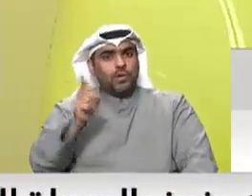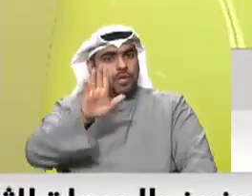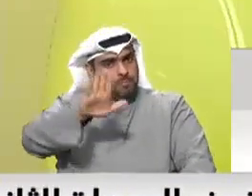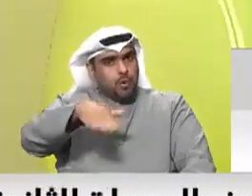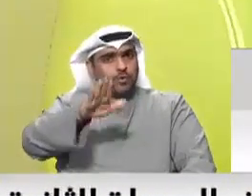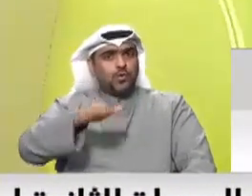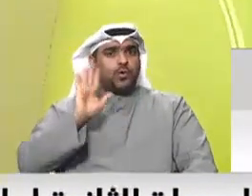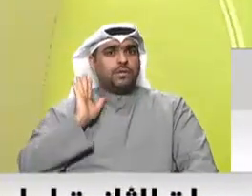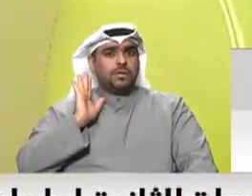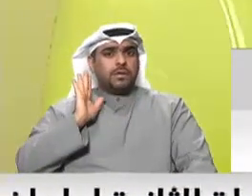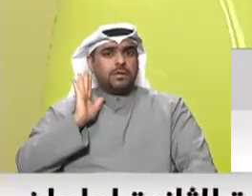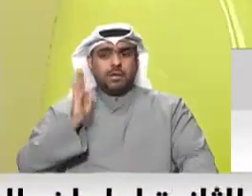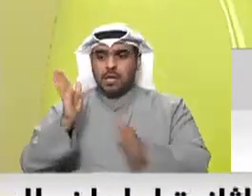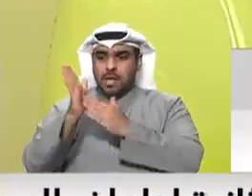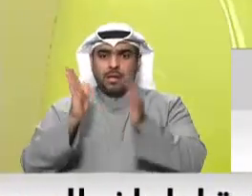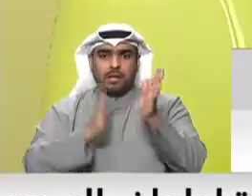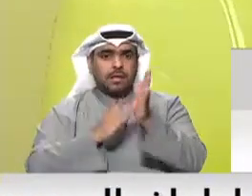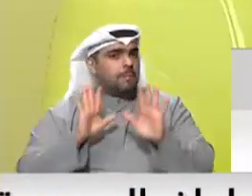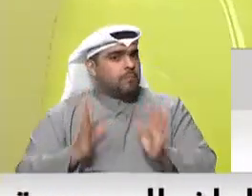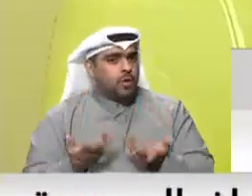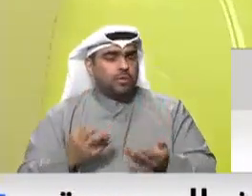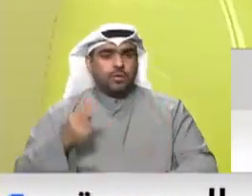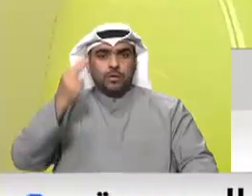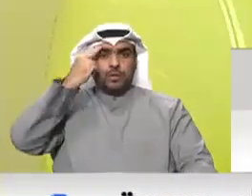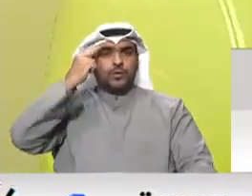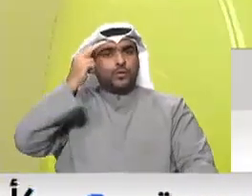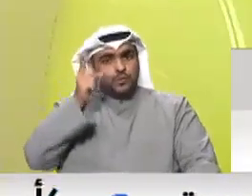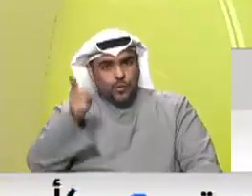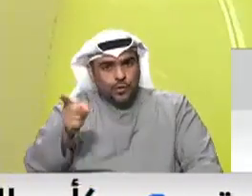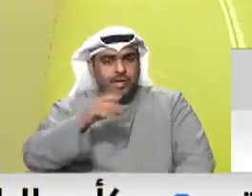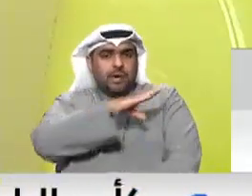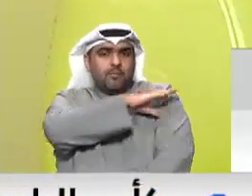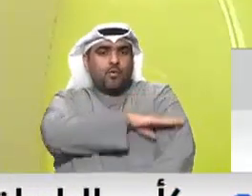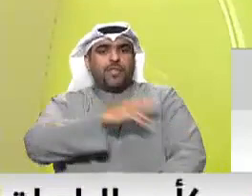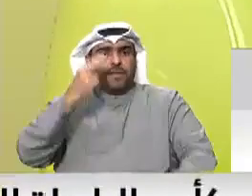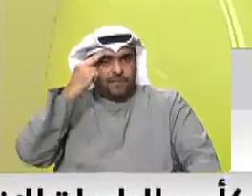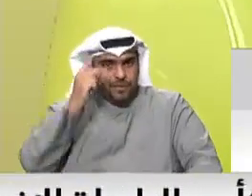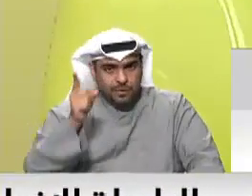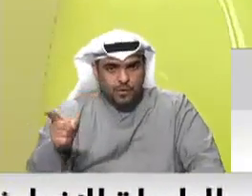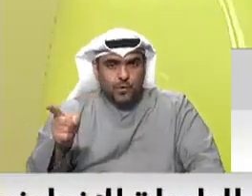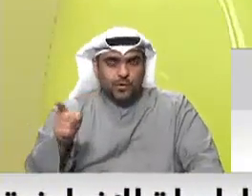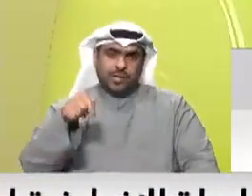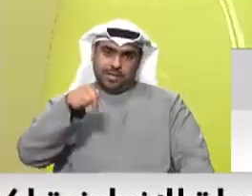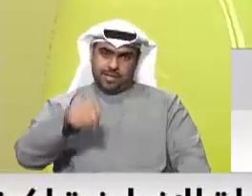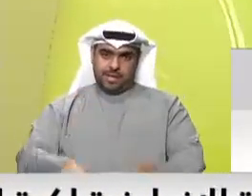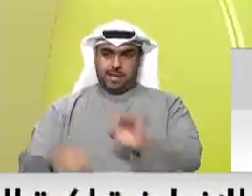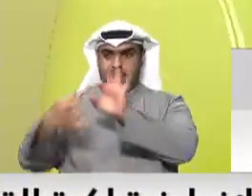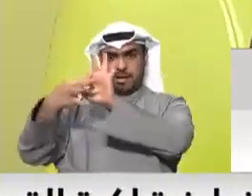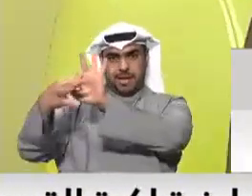وكبيرة. لاحظنا أنه حتى من خلال المنتدى الآن توقيع الاتفاقيات لزيادة عدد